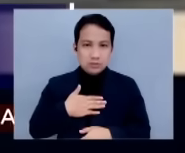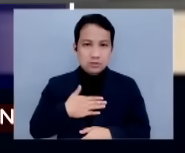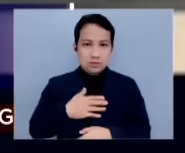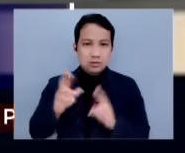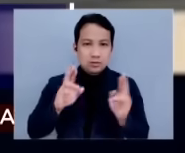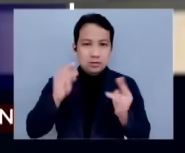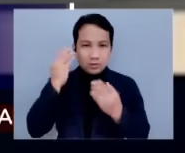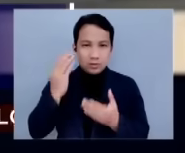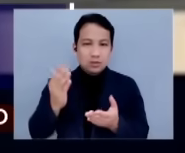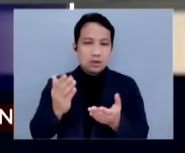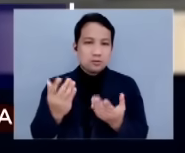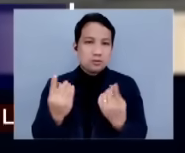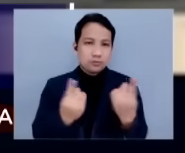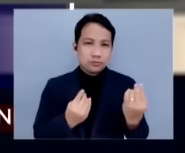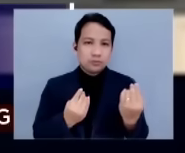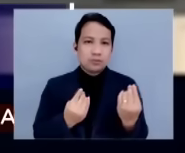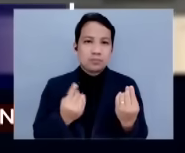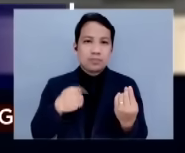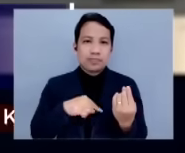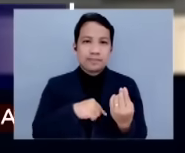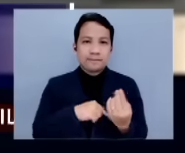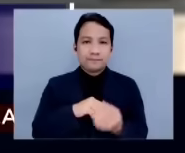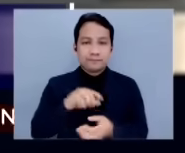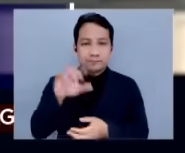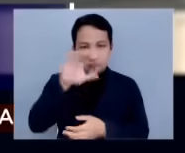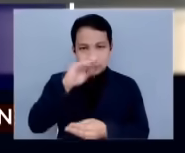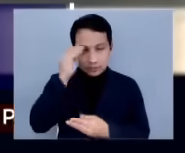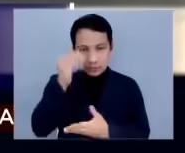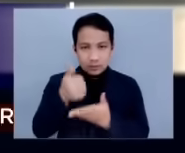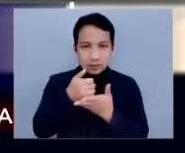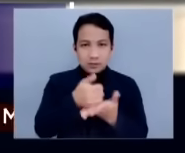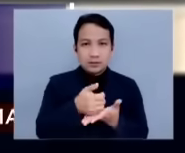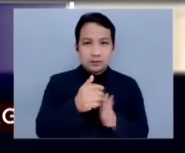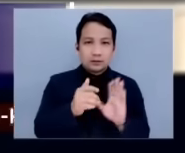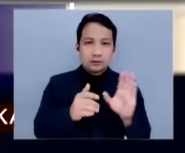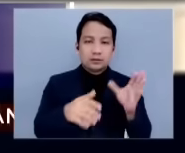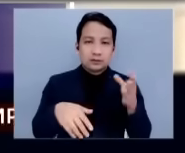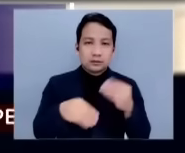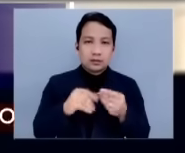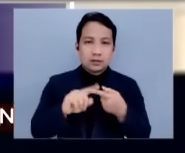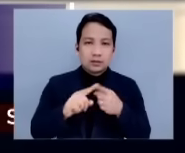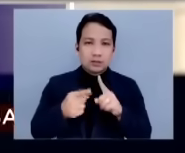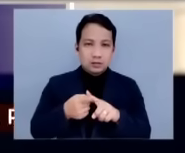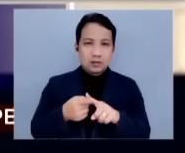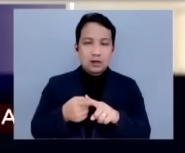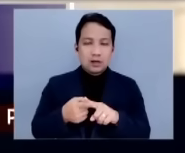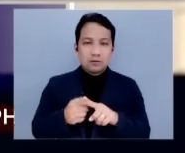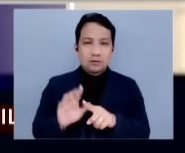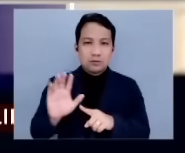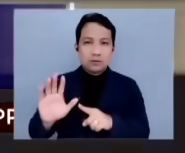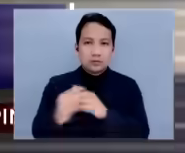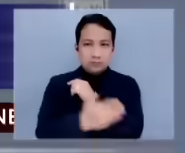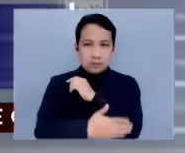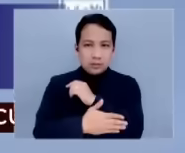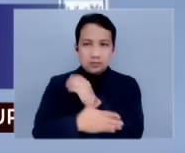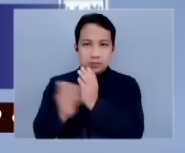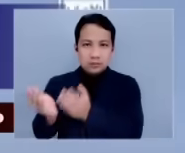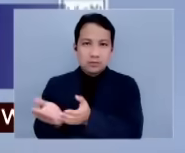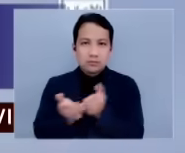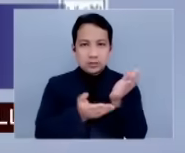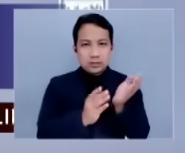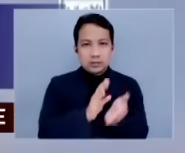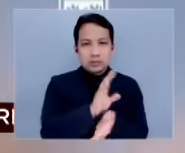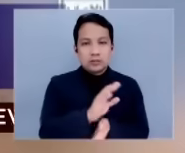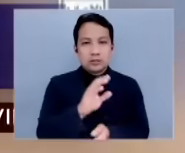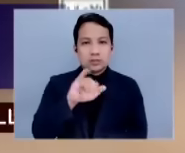aming paghanap ng tulong sa ating mga kaibigan para madala na kayo sa Djibouti.